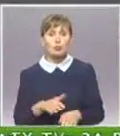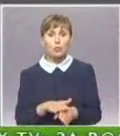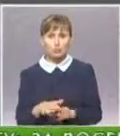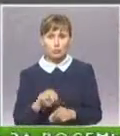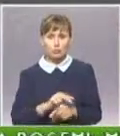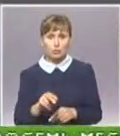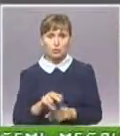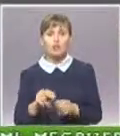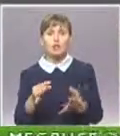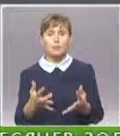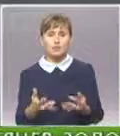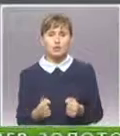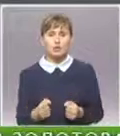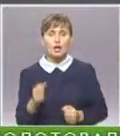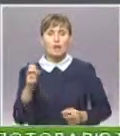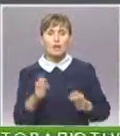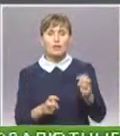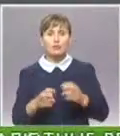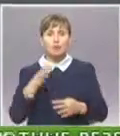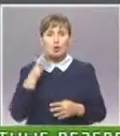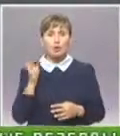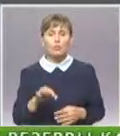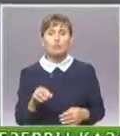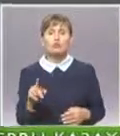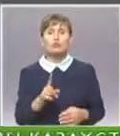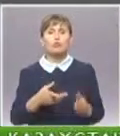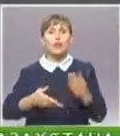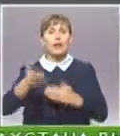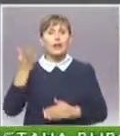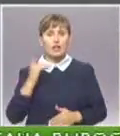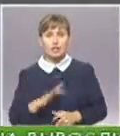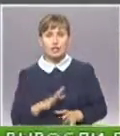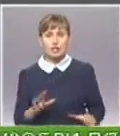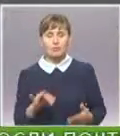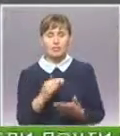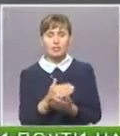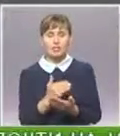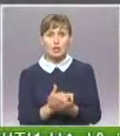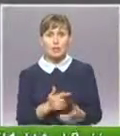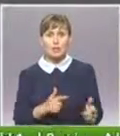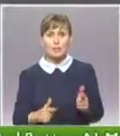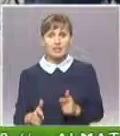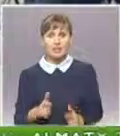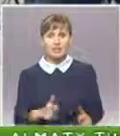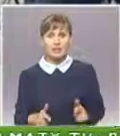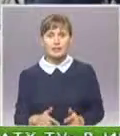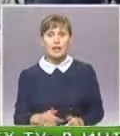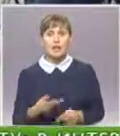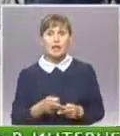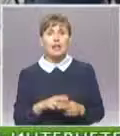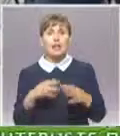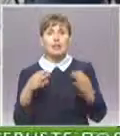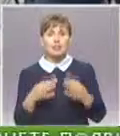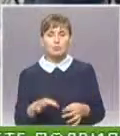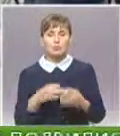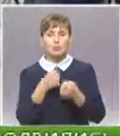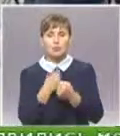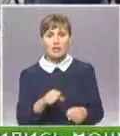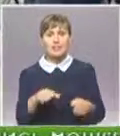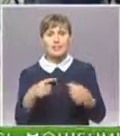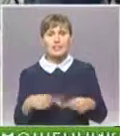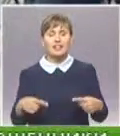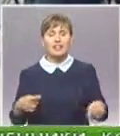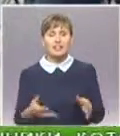же время получат производственный опыт, чего раньше не было в системе подготовки преподавателей. Это позволит избавиться от